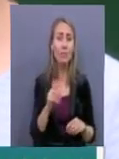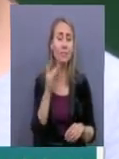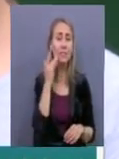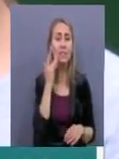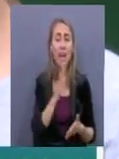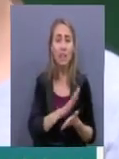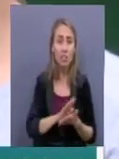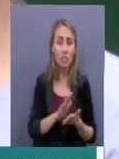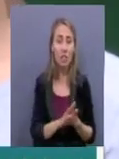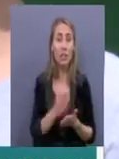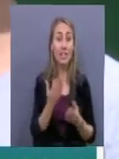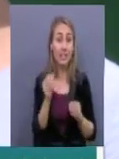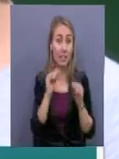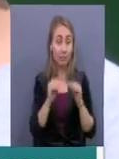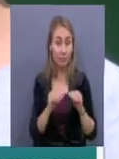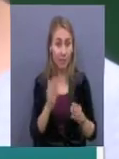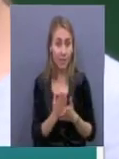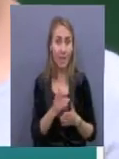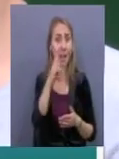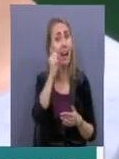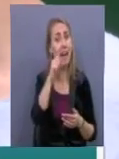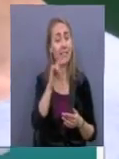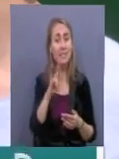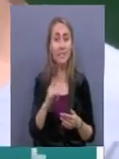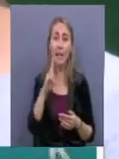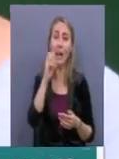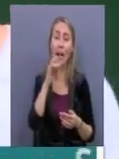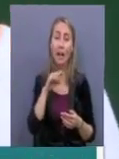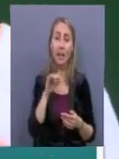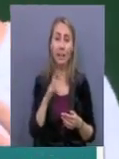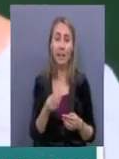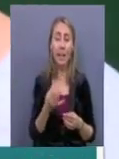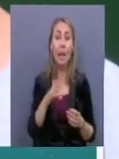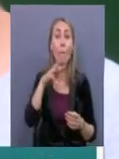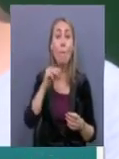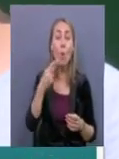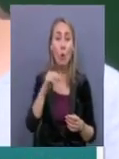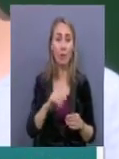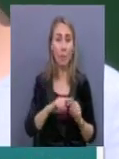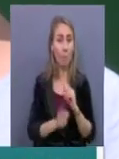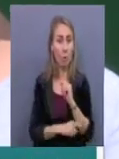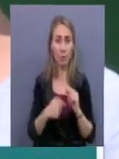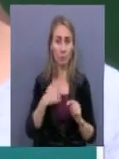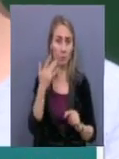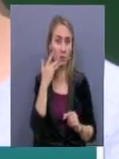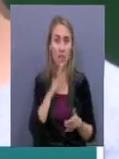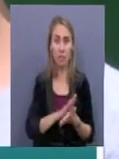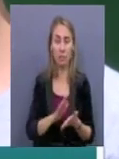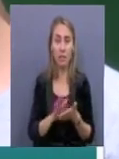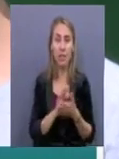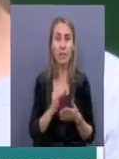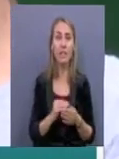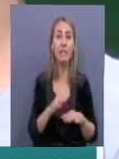Алайда біздің қымыздың басқалардан артықшылығы ол әрдайым таза. Мысалы, қымыздың құрамында қазығарта немесе бал түрінде